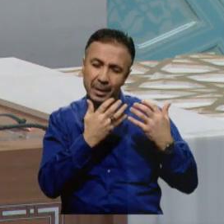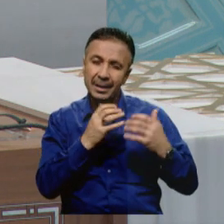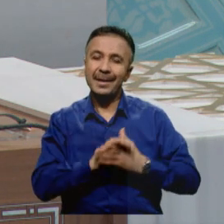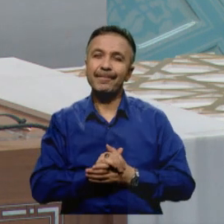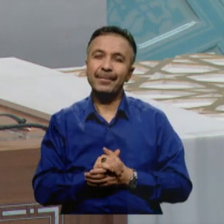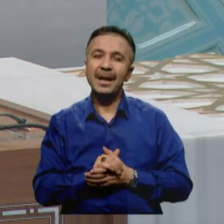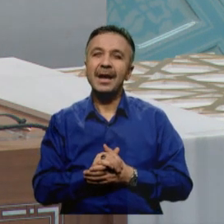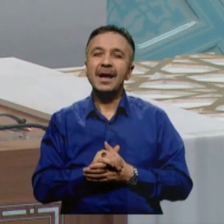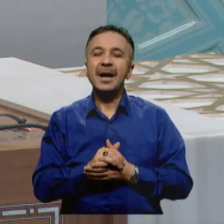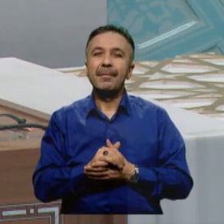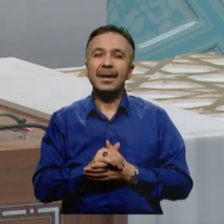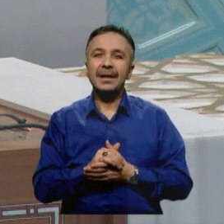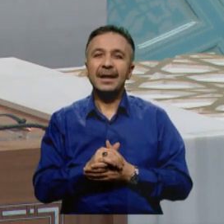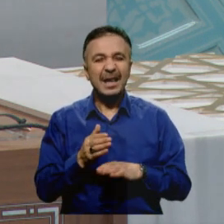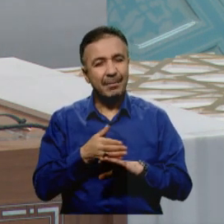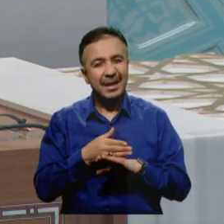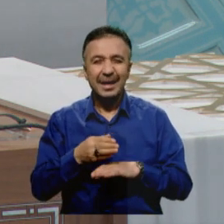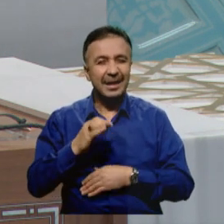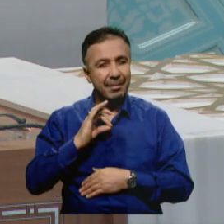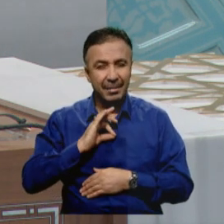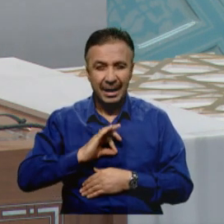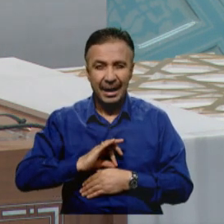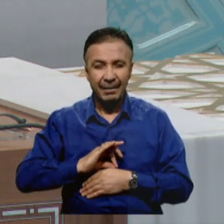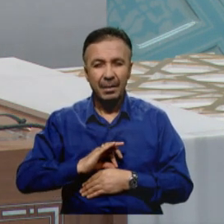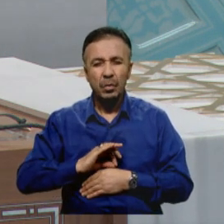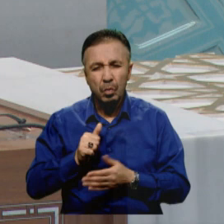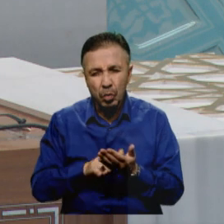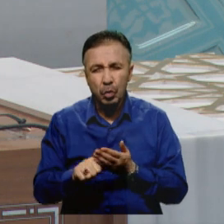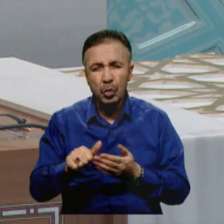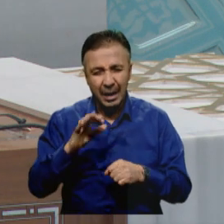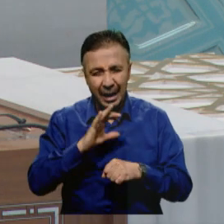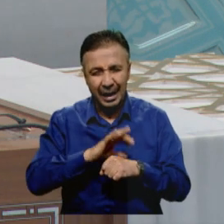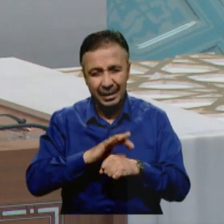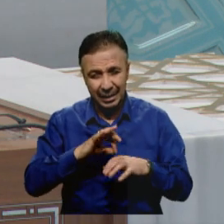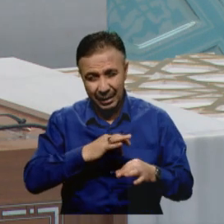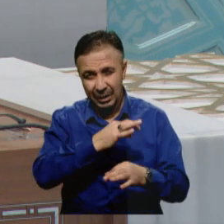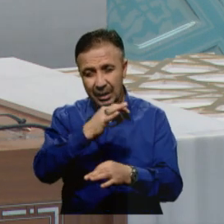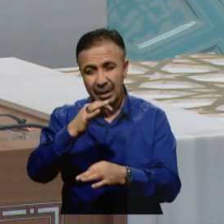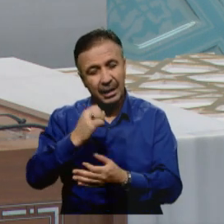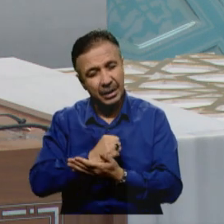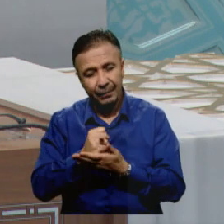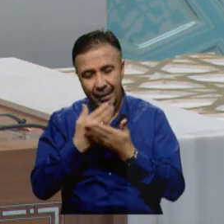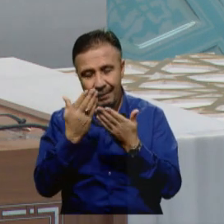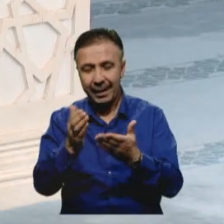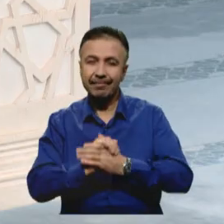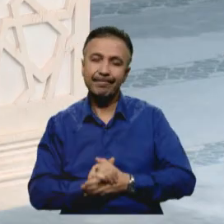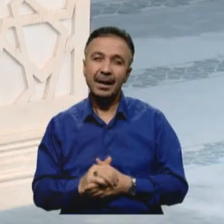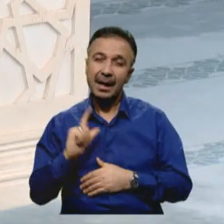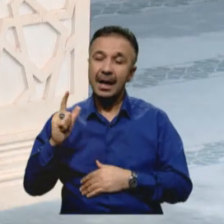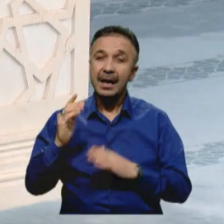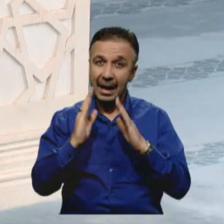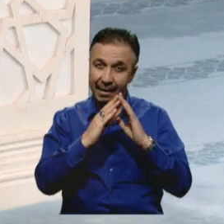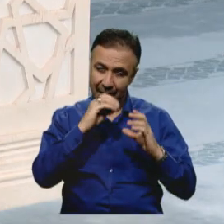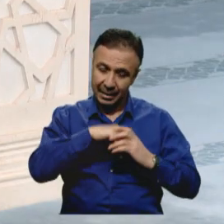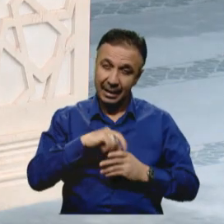hasta olan bütün hasta kardeşlerimize şifalar ihsan eyle. Hastalarımıza şifalar ihsan eyle. Gerek evlerinde